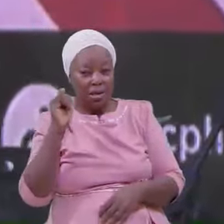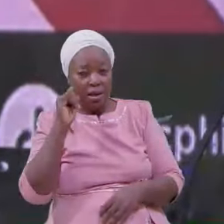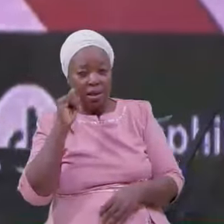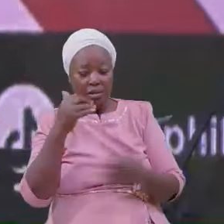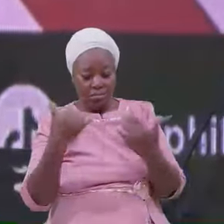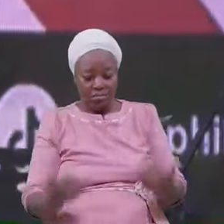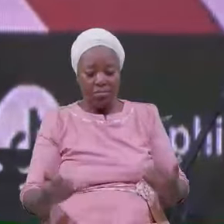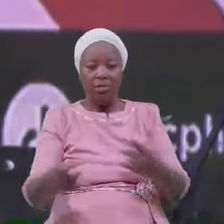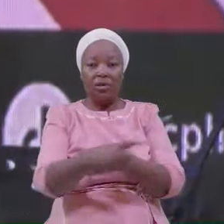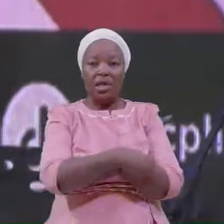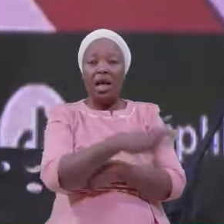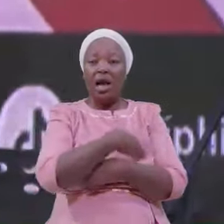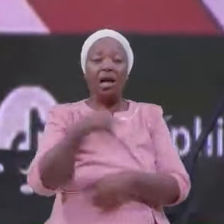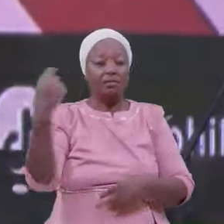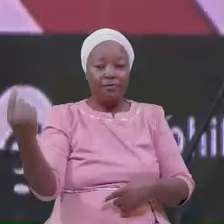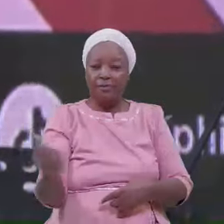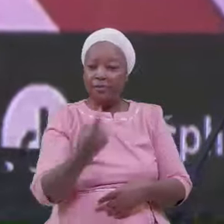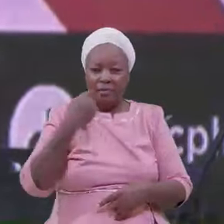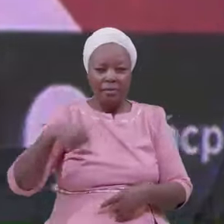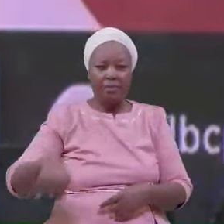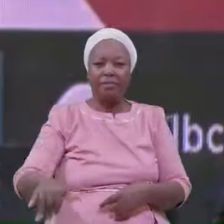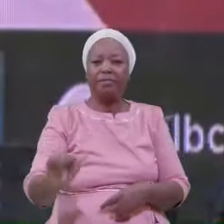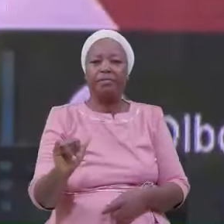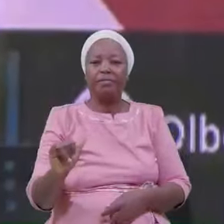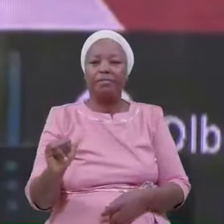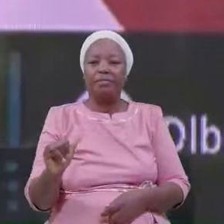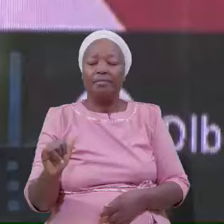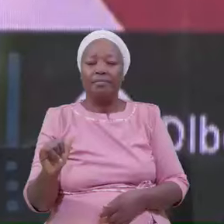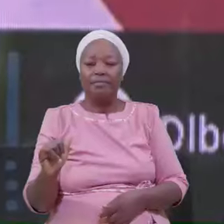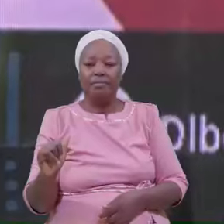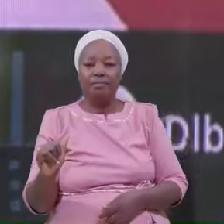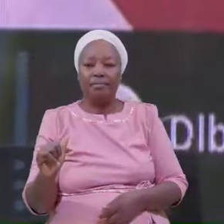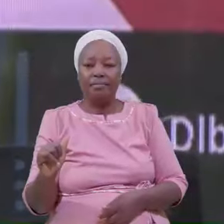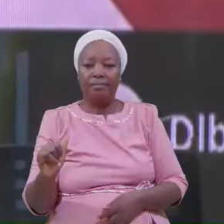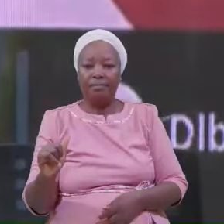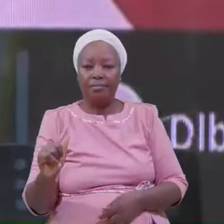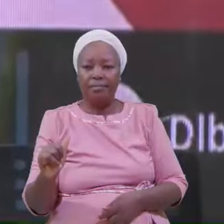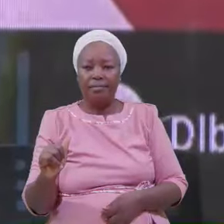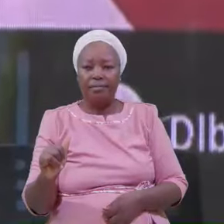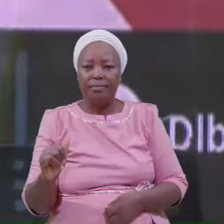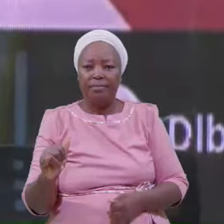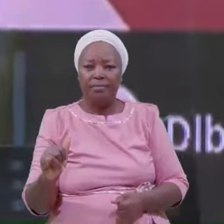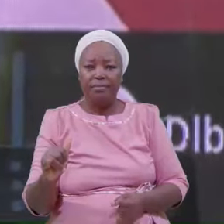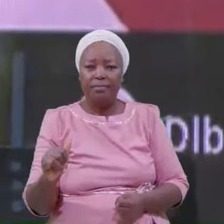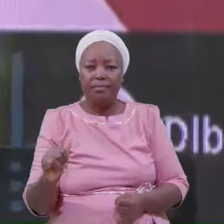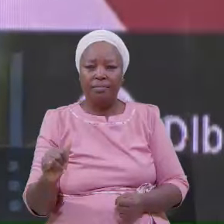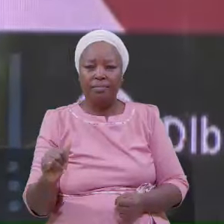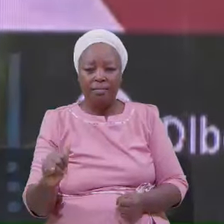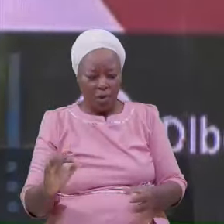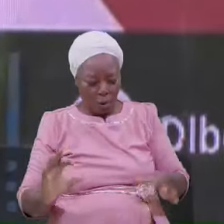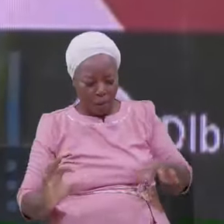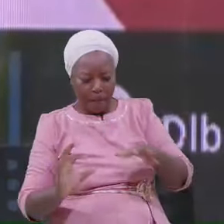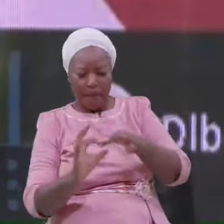and forever. Ang Panginoon ay pareho nung araw, ngayon, hanggang sa walang hanggan. Combine the two things were